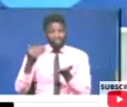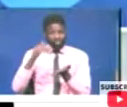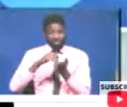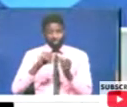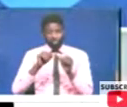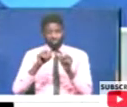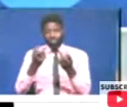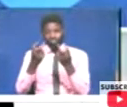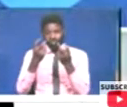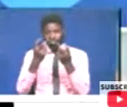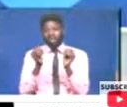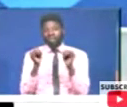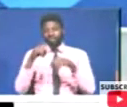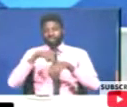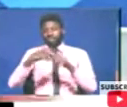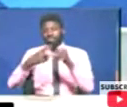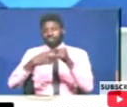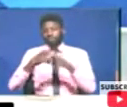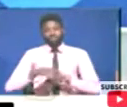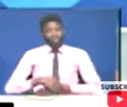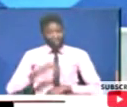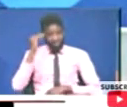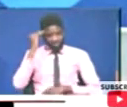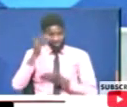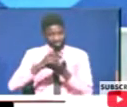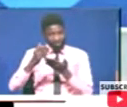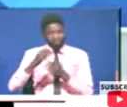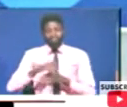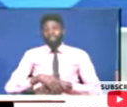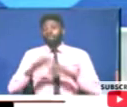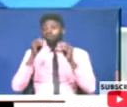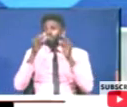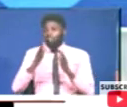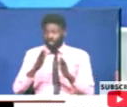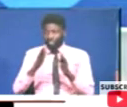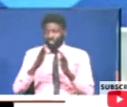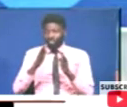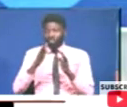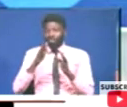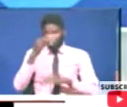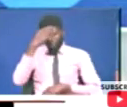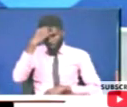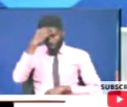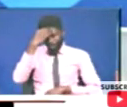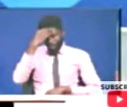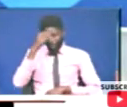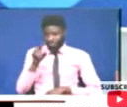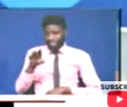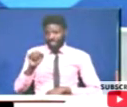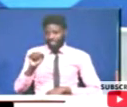Tazama darubini. Kwenye sekta ya elimu ni kuwa waziri wa elimu, Profesa George Magoha, ametoa wito kwa waandalizi wa tamasha la kitaifa la